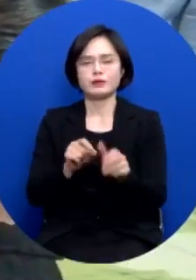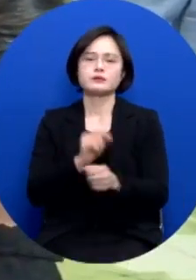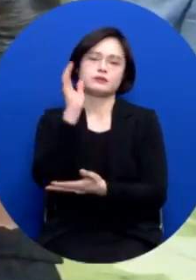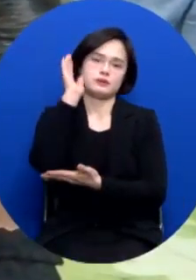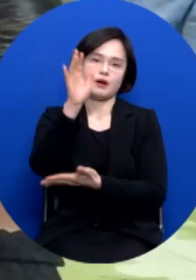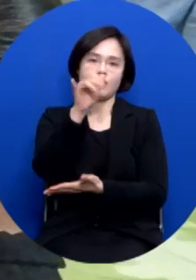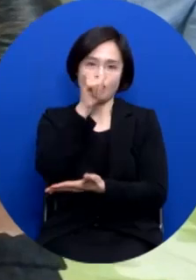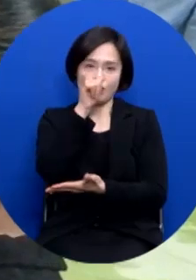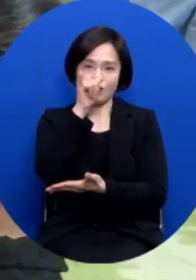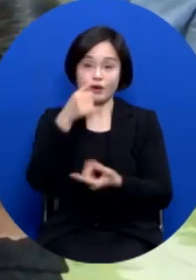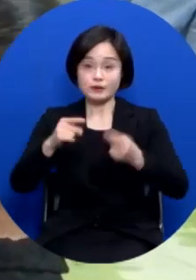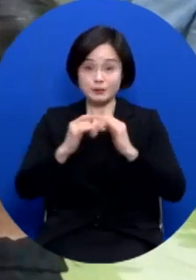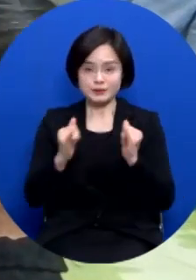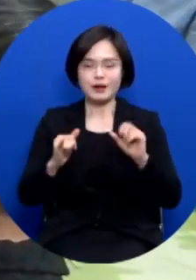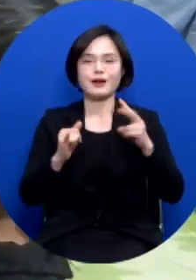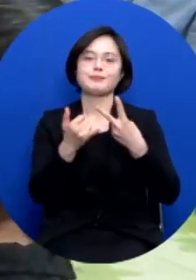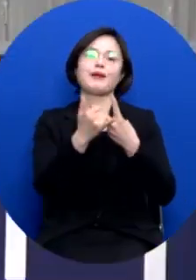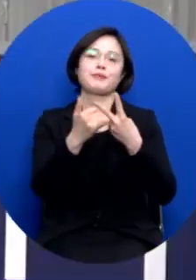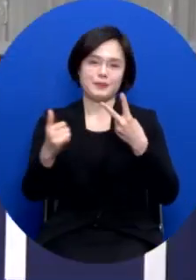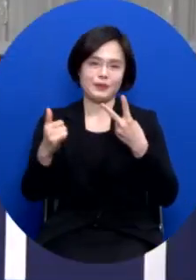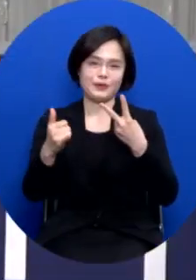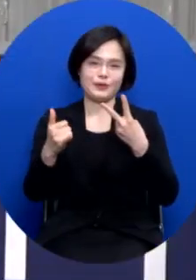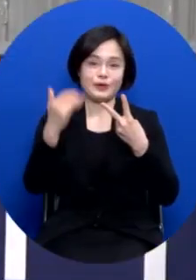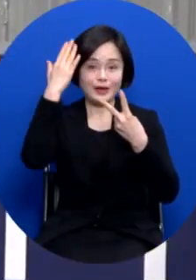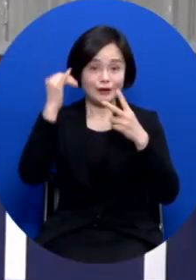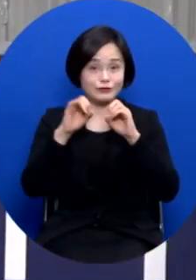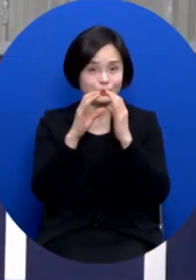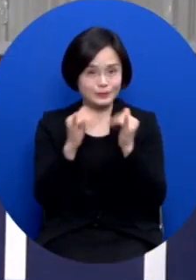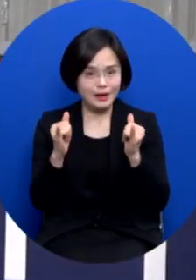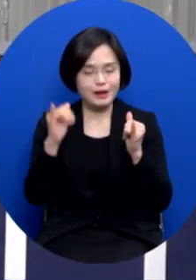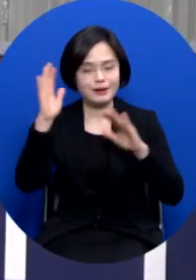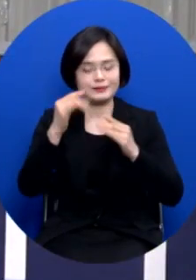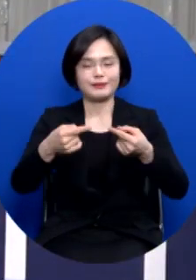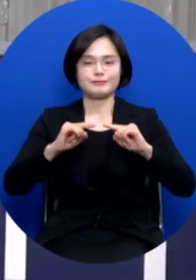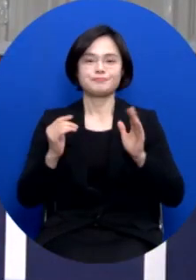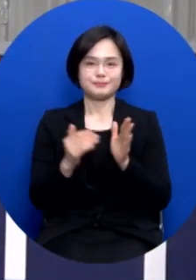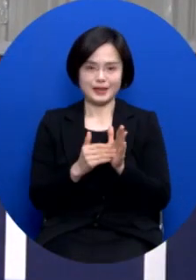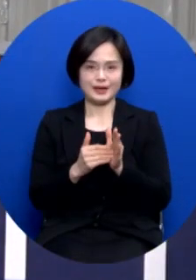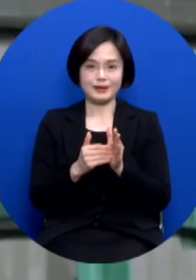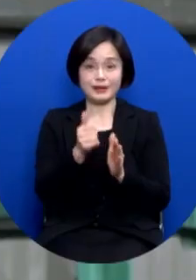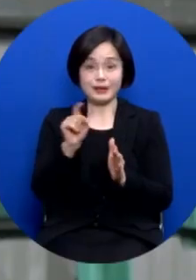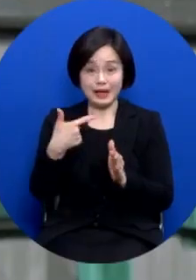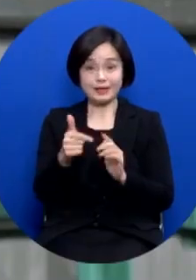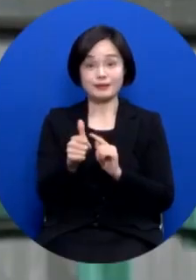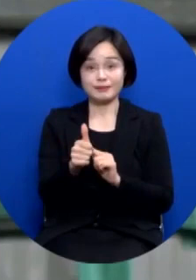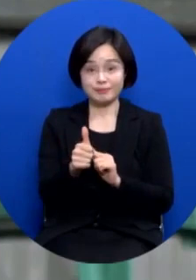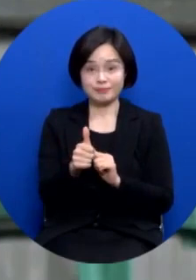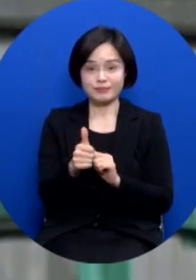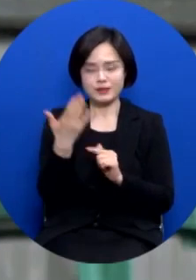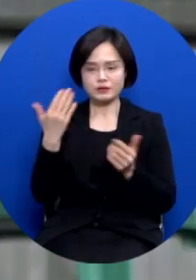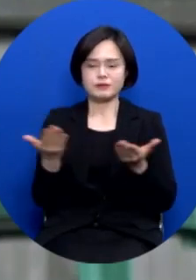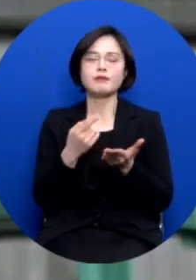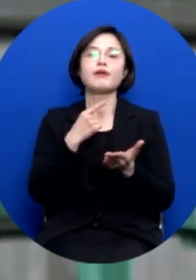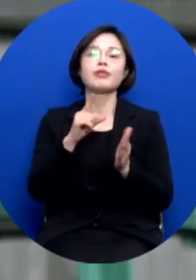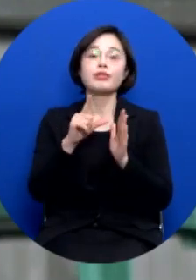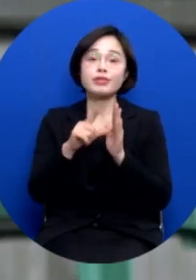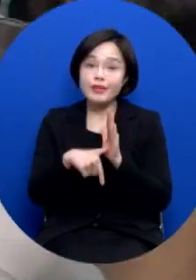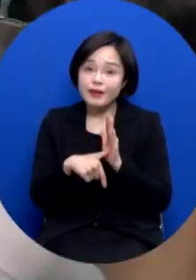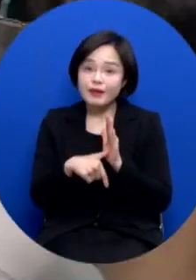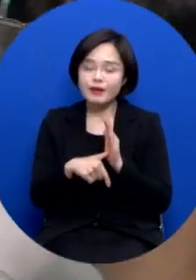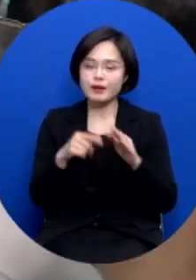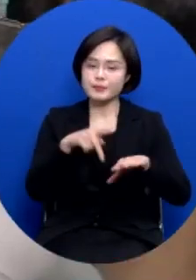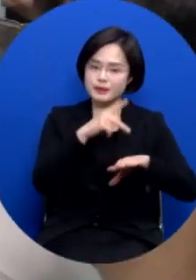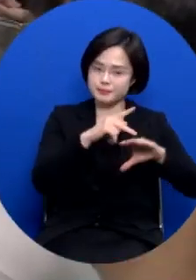유학생 약 200여 명이 참석한 가운데 진행됐습니다. 한동만 전 대사는 재임 기간 필리핀 정부와 한인 선교사의 여러